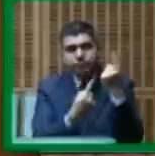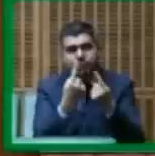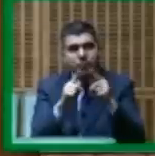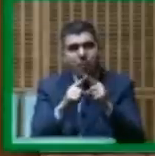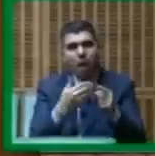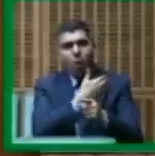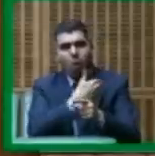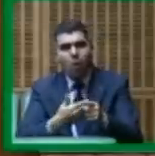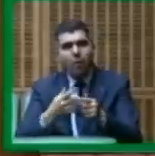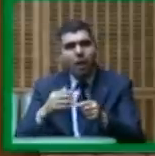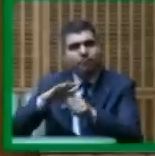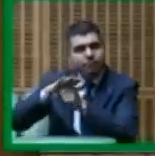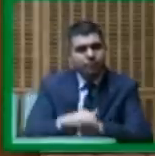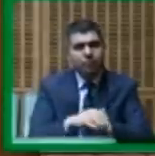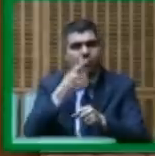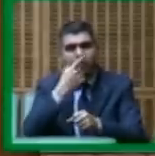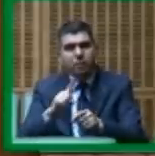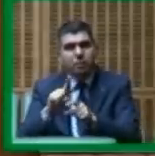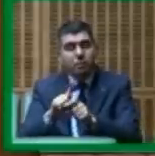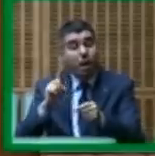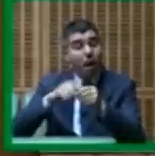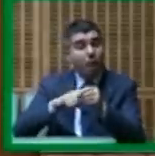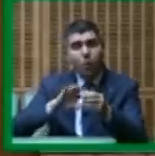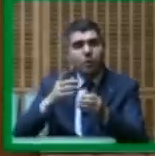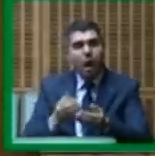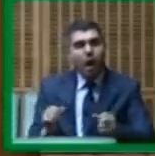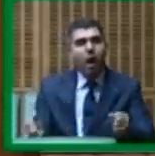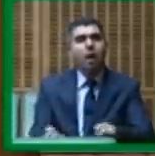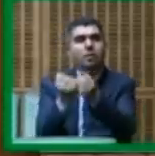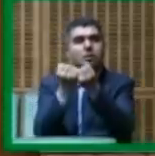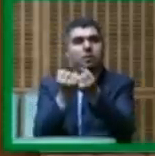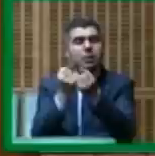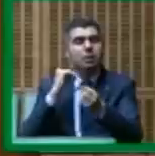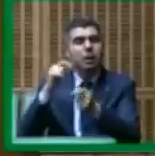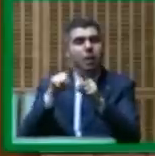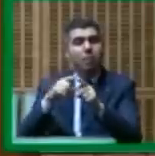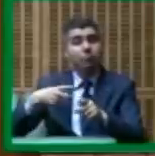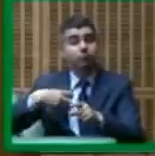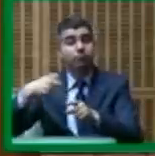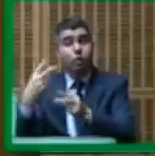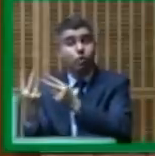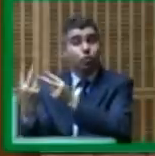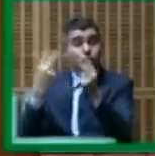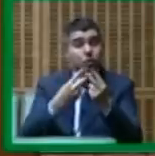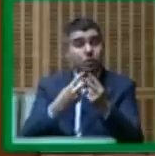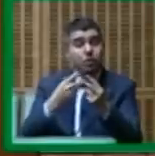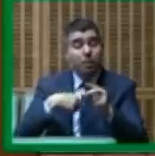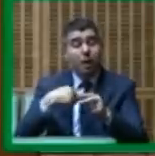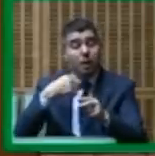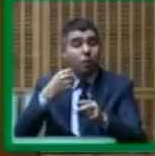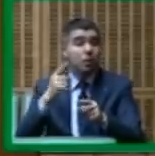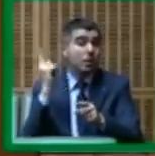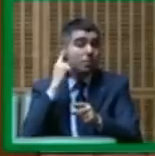معركه لاحداث التنميه ولتشجيع المستثمرين. واخا نكونوا مضطرين نصبروا في واحد المرحله، سمعوني مزيان، فهموني مزيان اش نقول